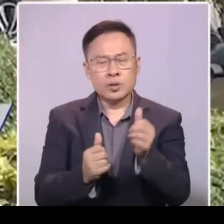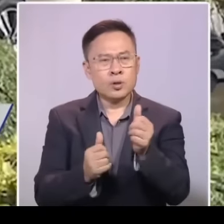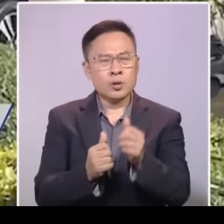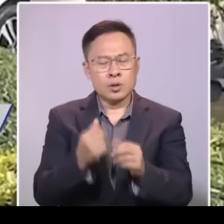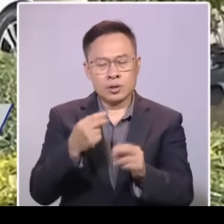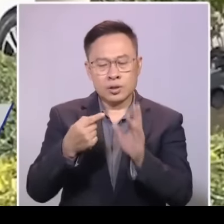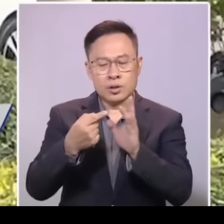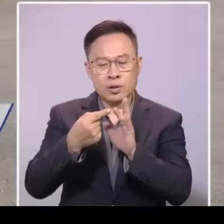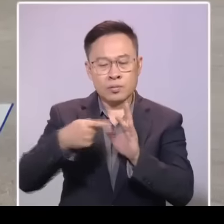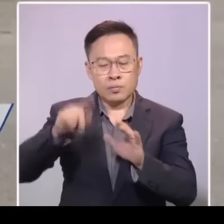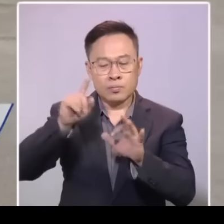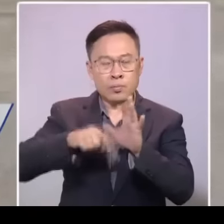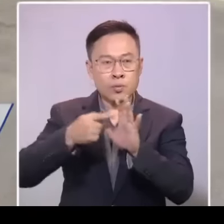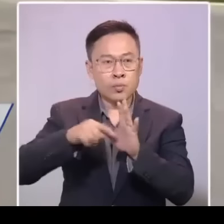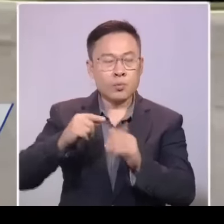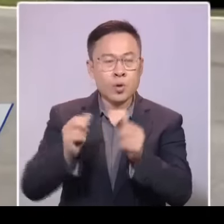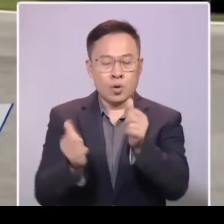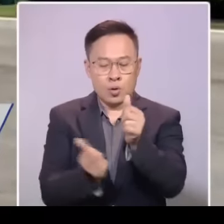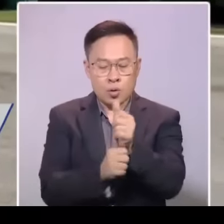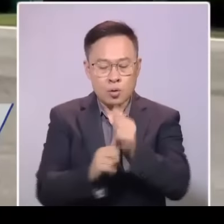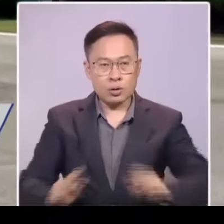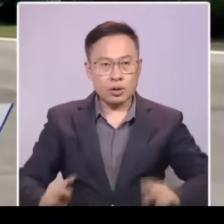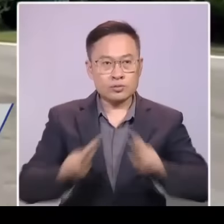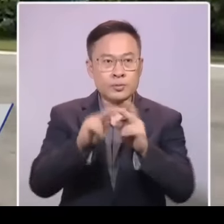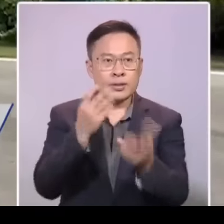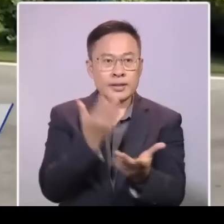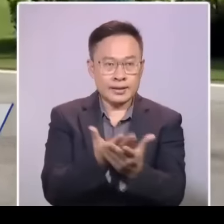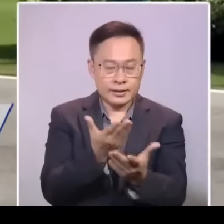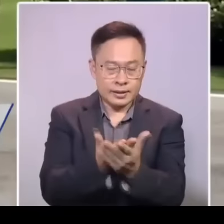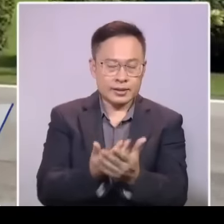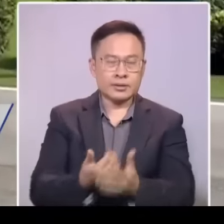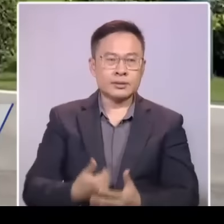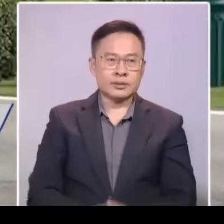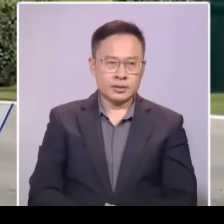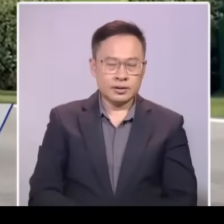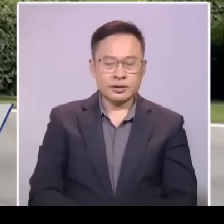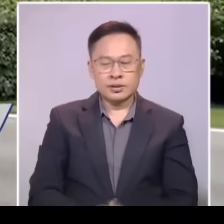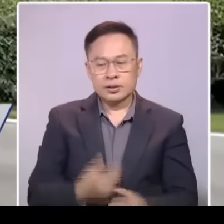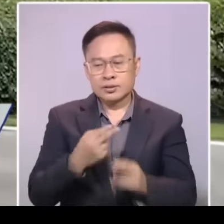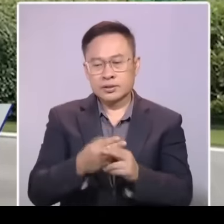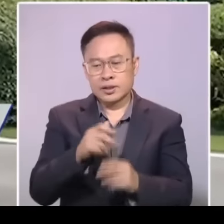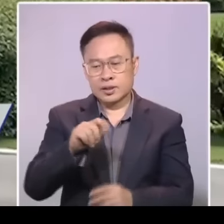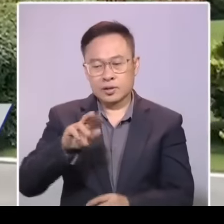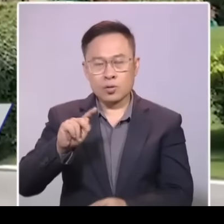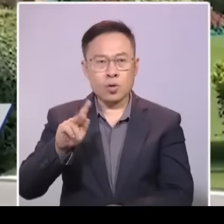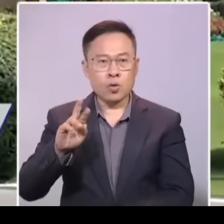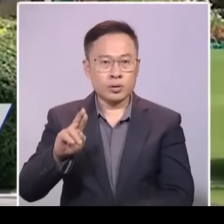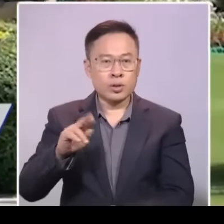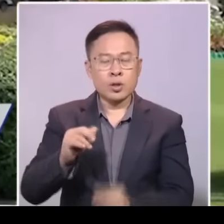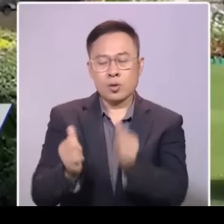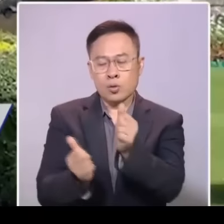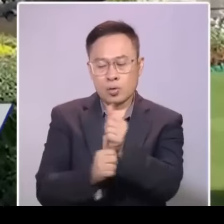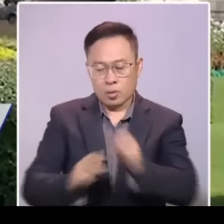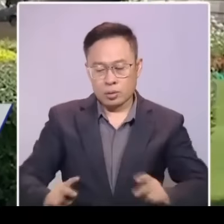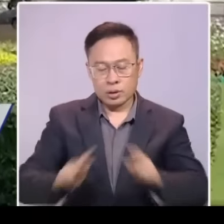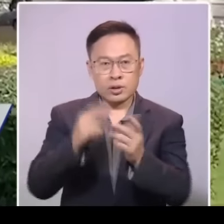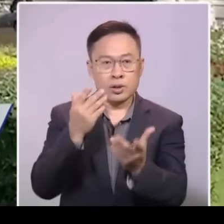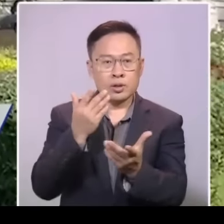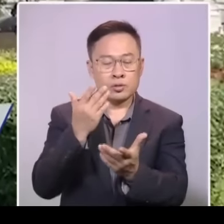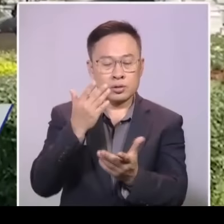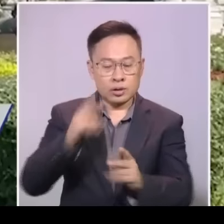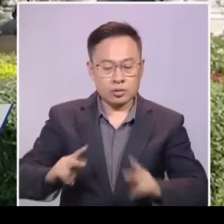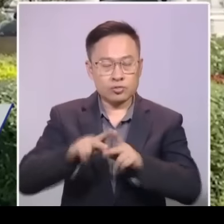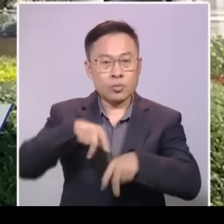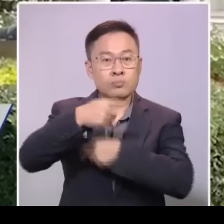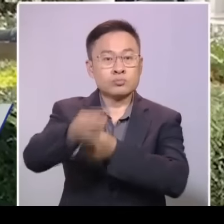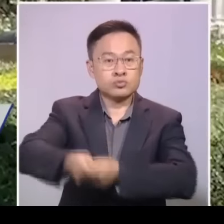าภูมิโรจนสกุลรัฐมนตรีช่วยว่าการกระทรวงการคลังและนายอรรถกรสิริรัตยากรรัฐมนตรีช่วย